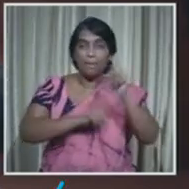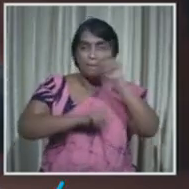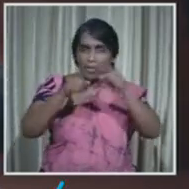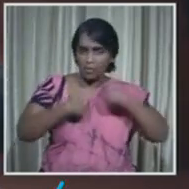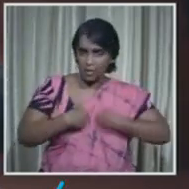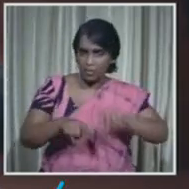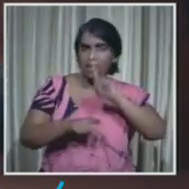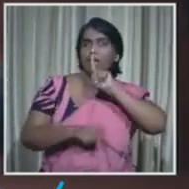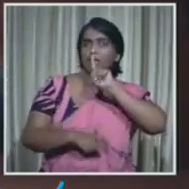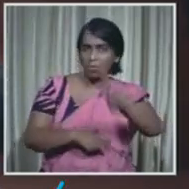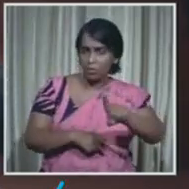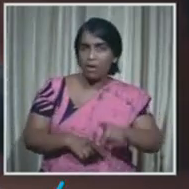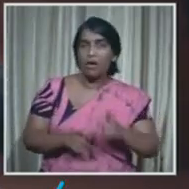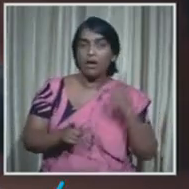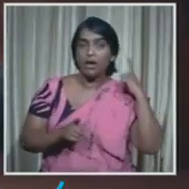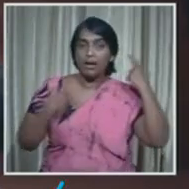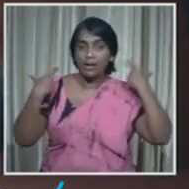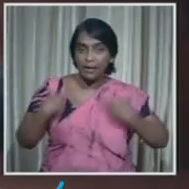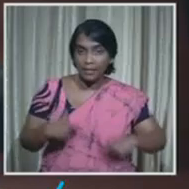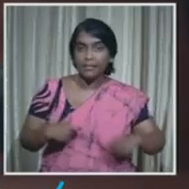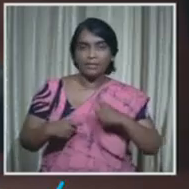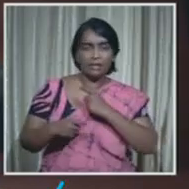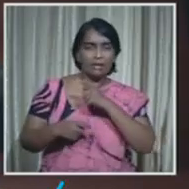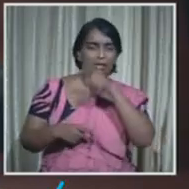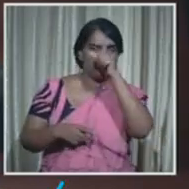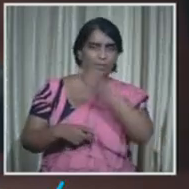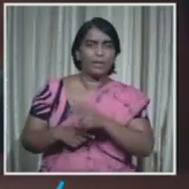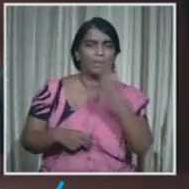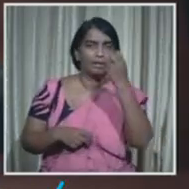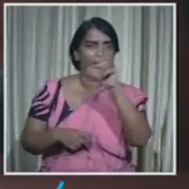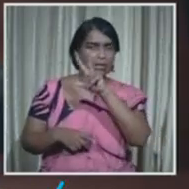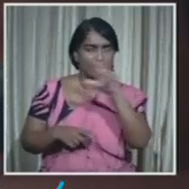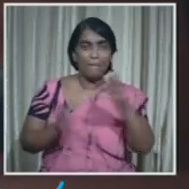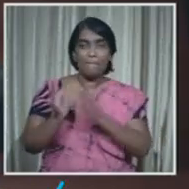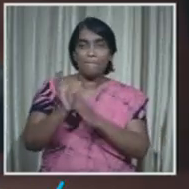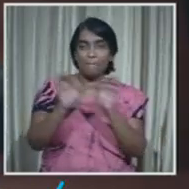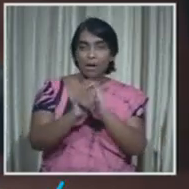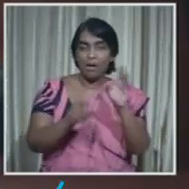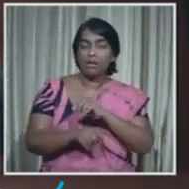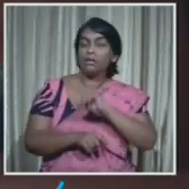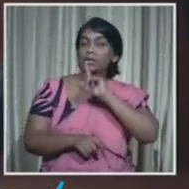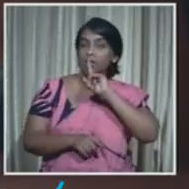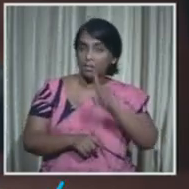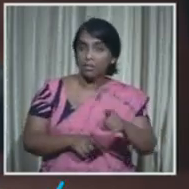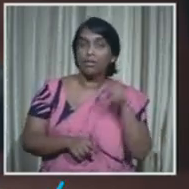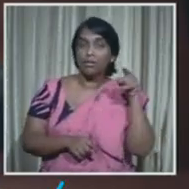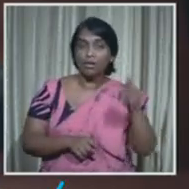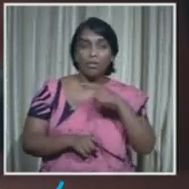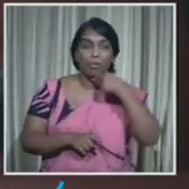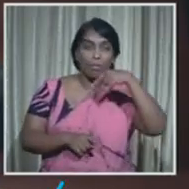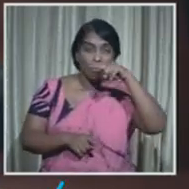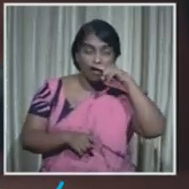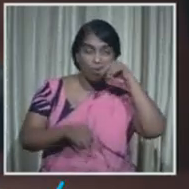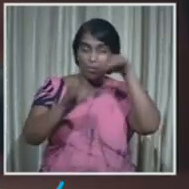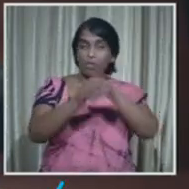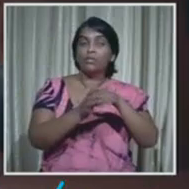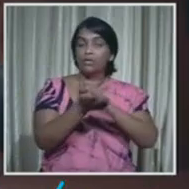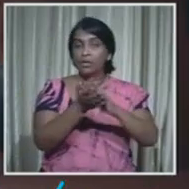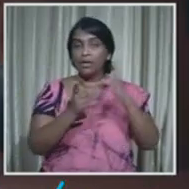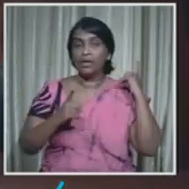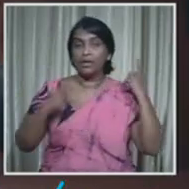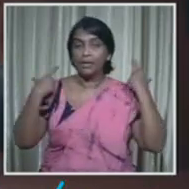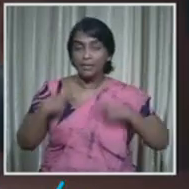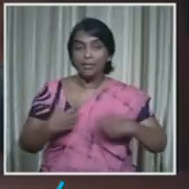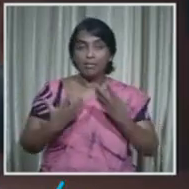කරා නාවික හමුදාවේ සින්නයිය 2018 මාධ්‍ය සාකච්ඡාව පවත්ලා කිව්වා මේ මූඳු ආරක්ෂක සේවයේ නාවික හමුදාවට